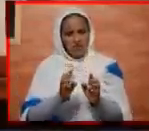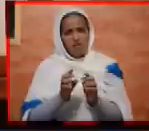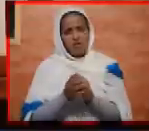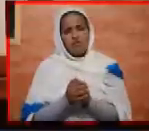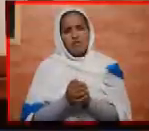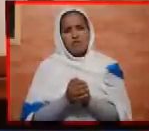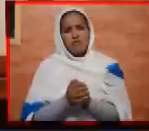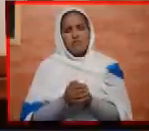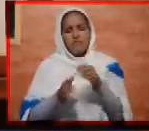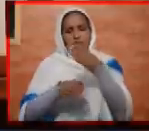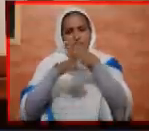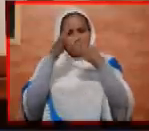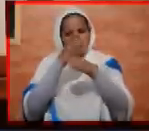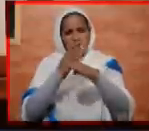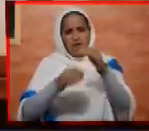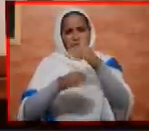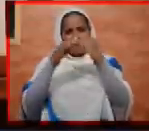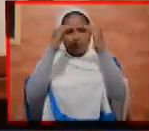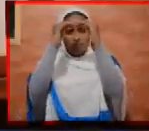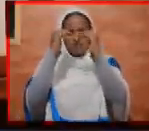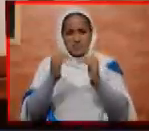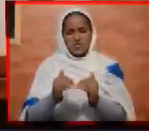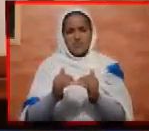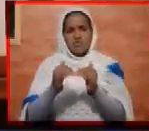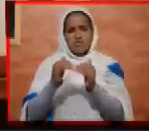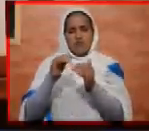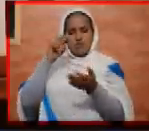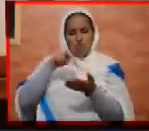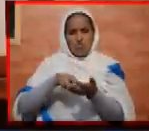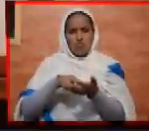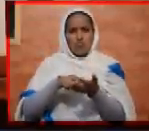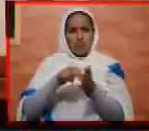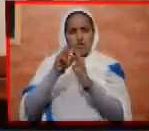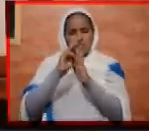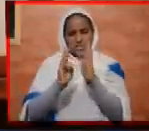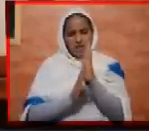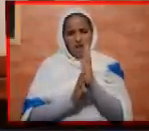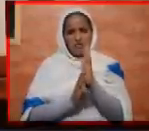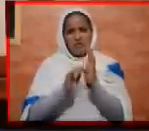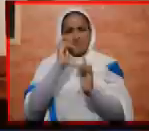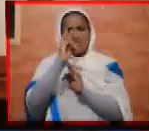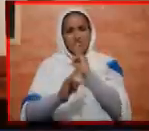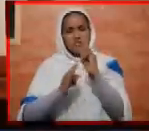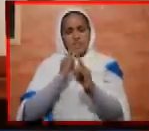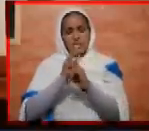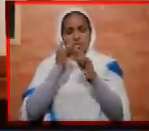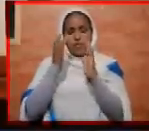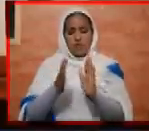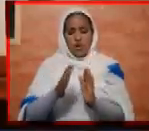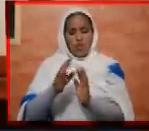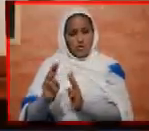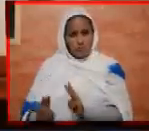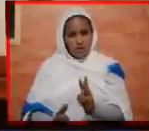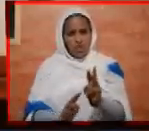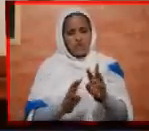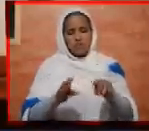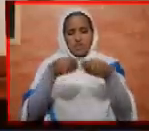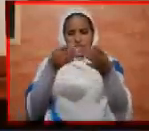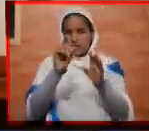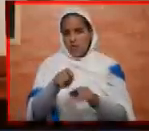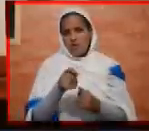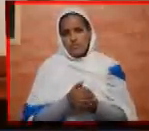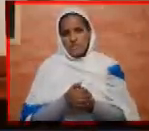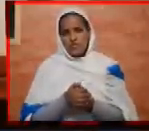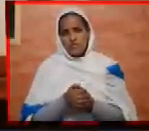ለምሳሌ የሚያስተማሪዎች ጥቅም ካላገኙ ያን ነገር ትተው ወደ ሌላ ስራ ሊመለሱ ይችላሉ።